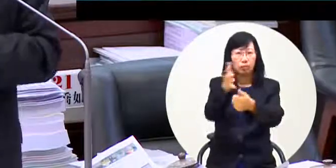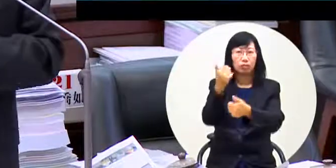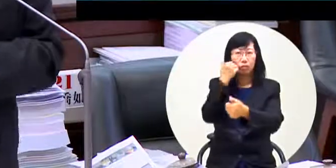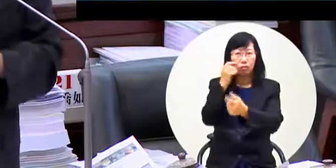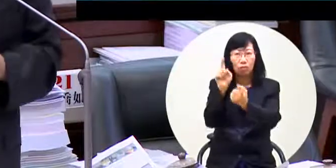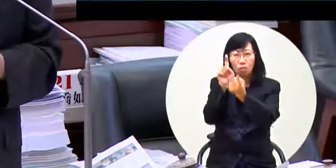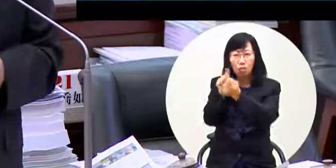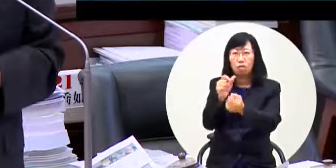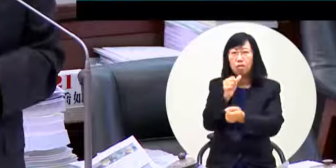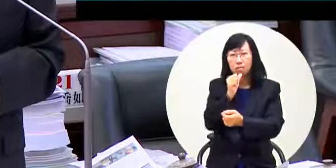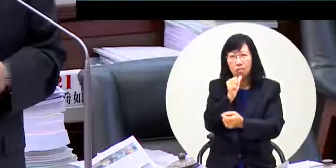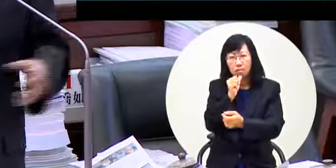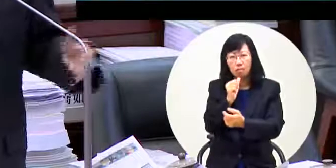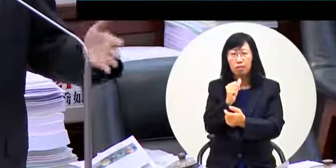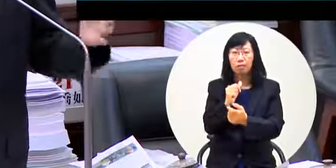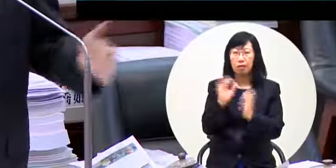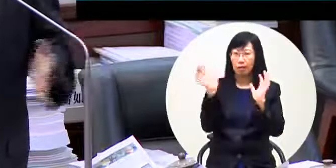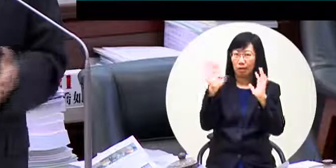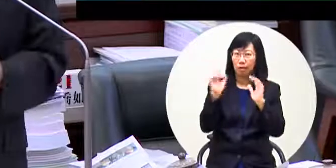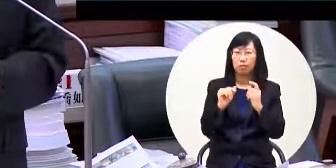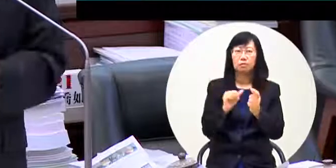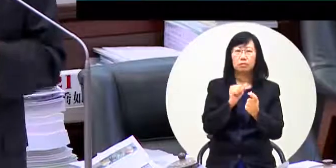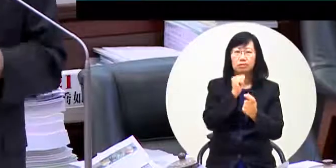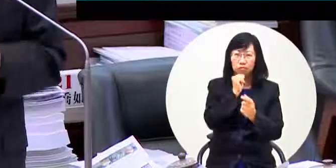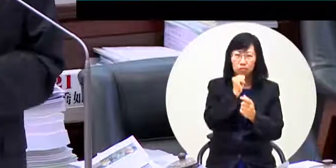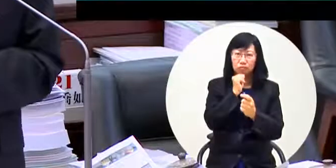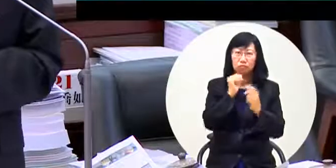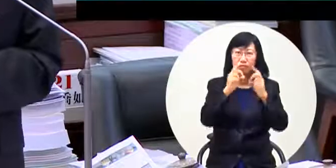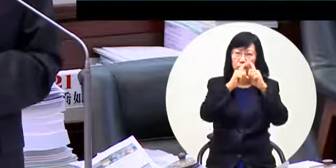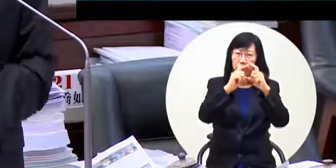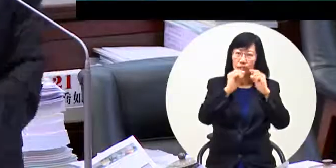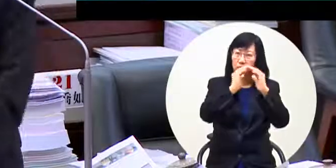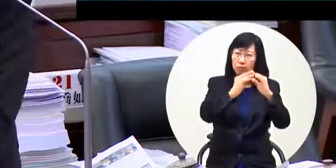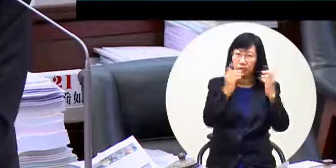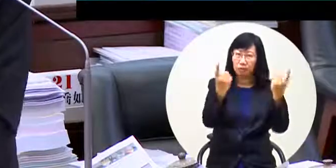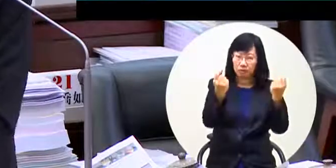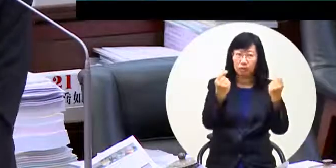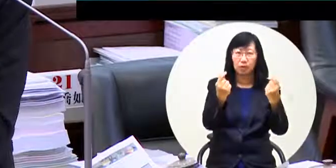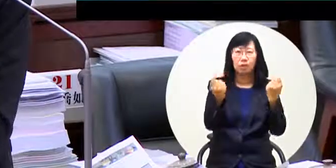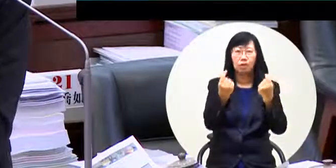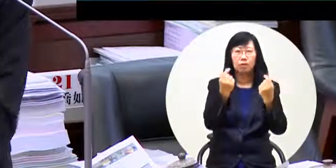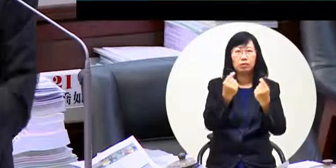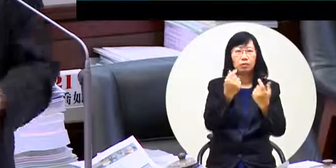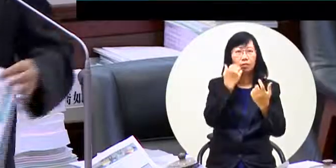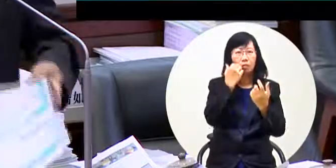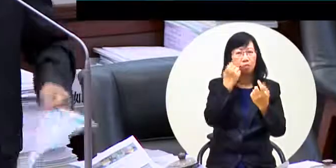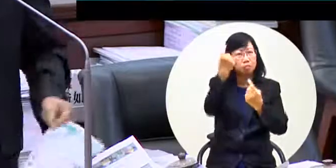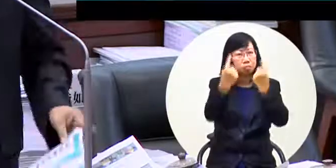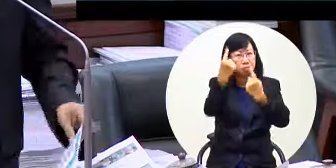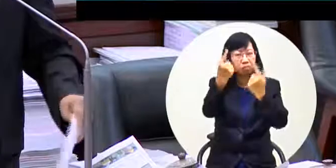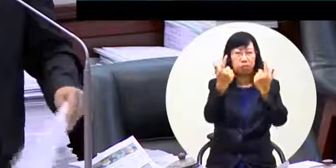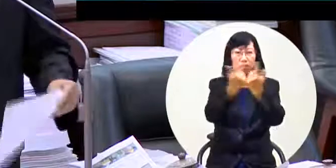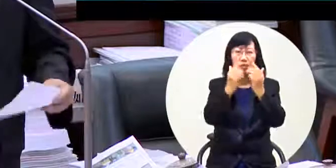对照咱台北市这么得天独厚的城市，能够做多少事情？那